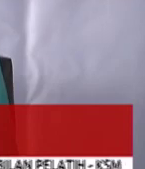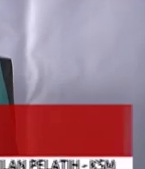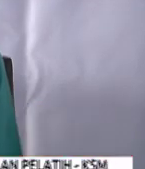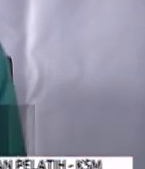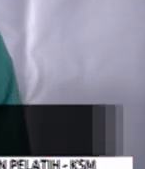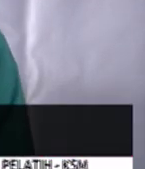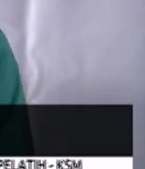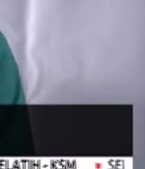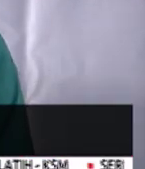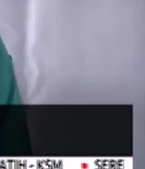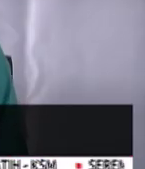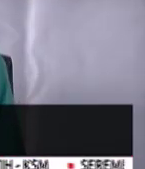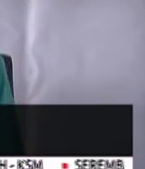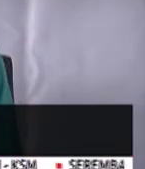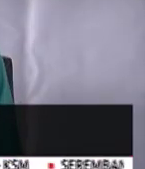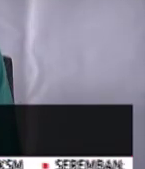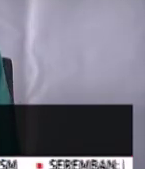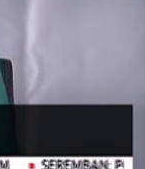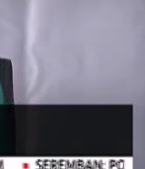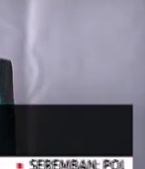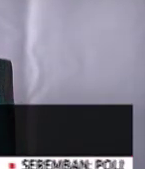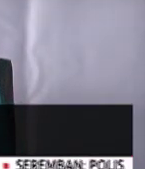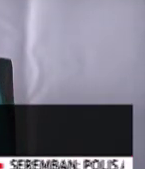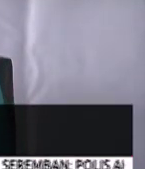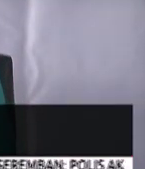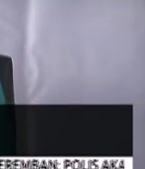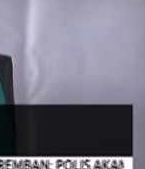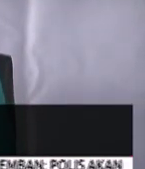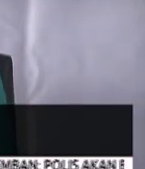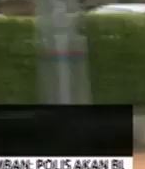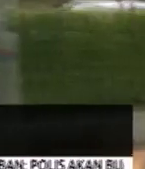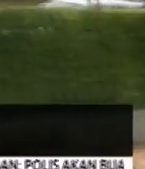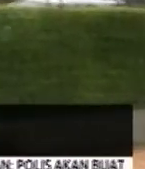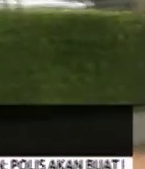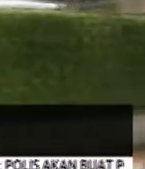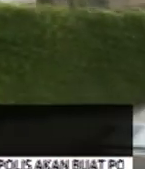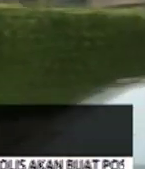Bakau jadi kawasan hartanah Melayu Bumiputera paling bernilai.